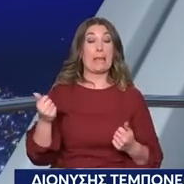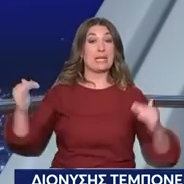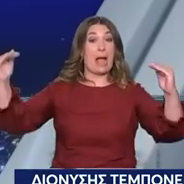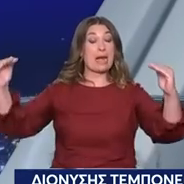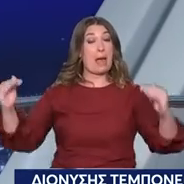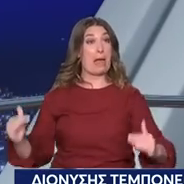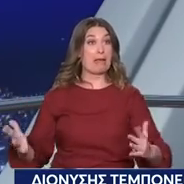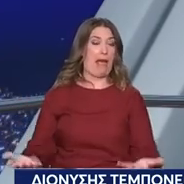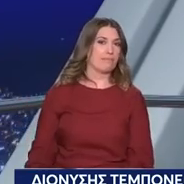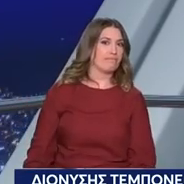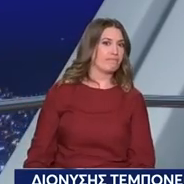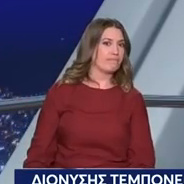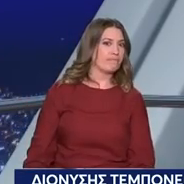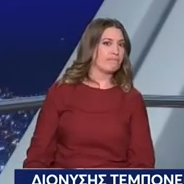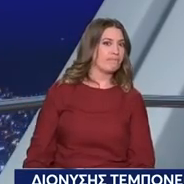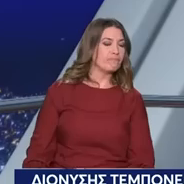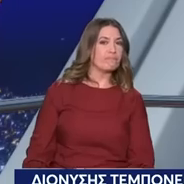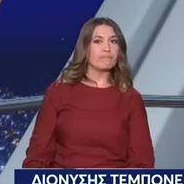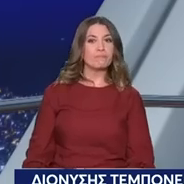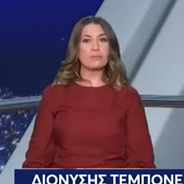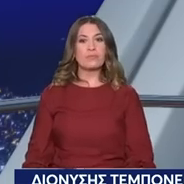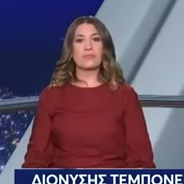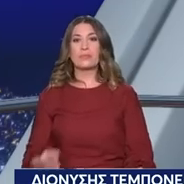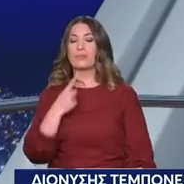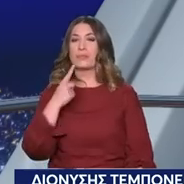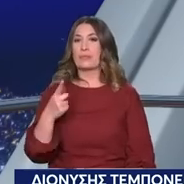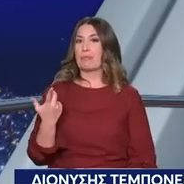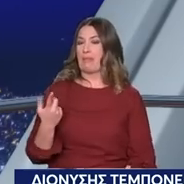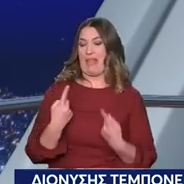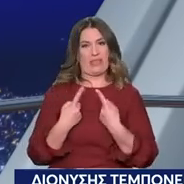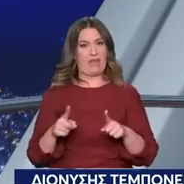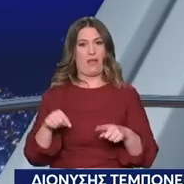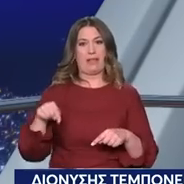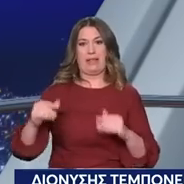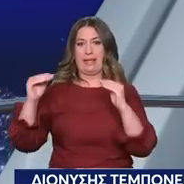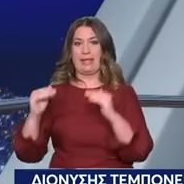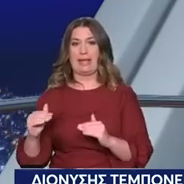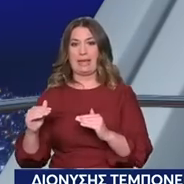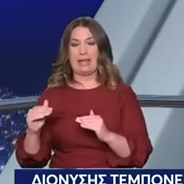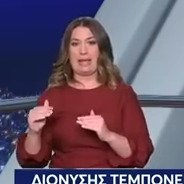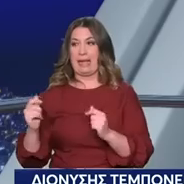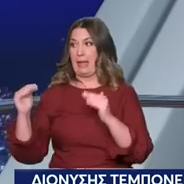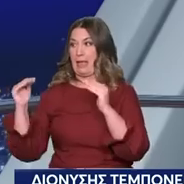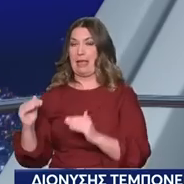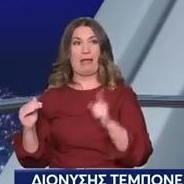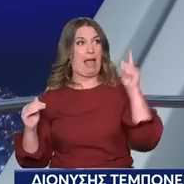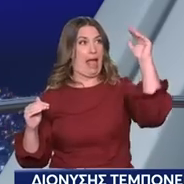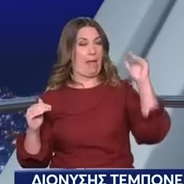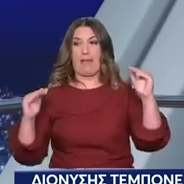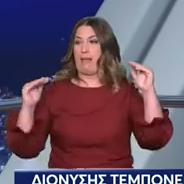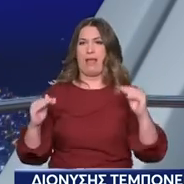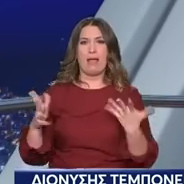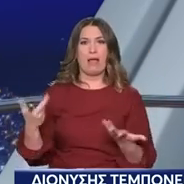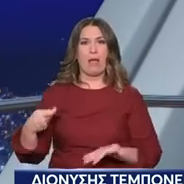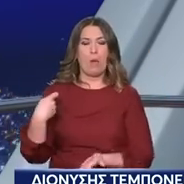δεν μπορεί να είναι οι τζίροι διαφορετικοί και η βενζίνη να παραμένει αυτή τη στιγμή εκεί που συμβαίνει. Αυτό μπορεί να σημαίνει πράγματι ότι δεν